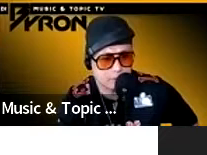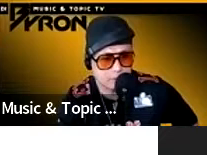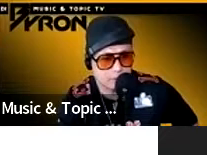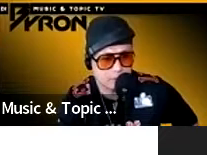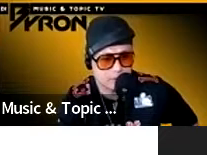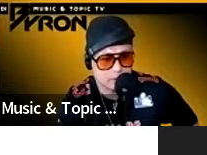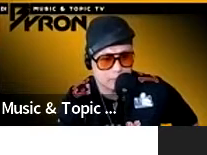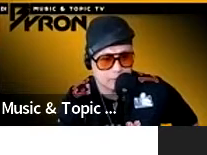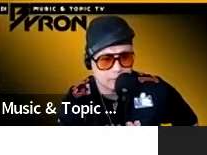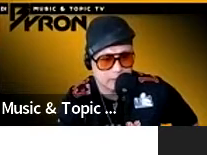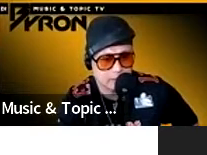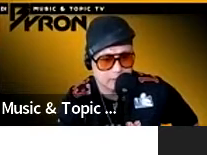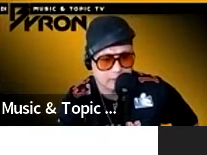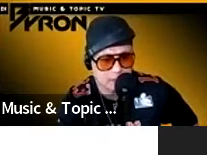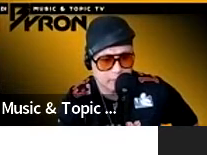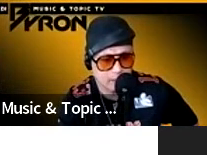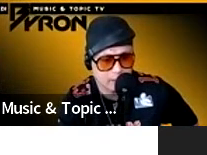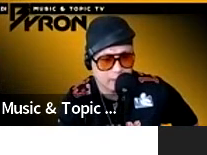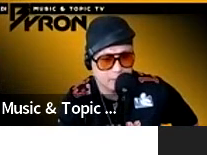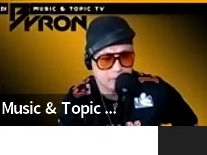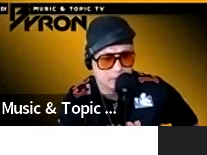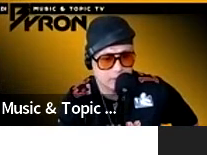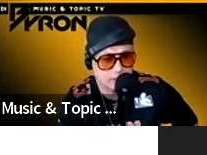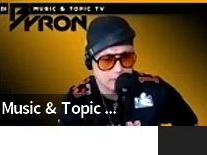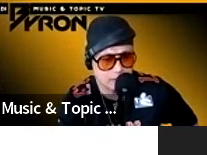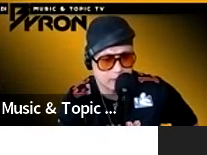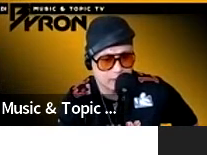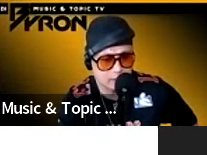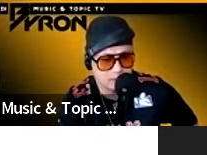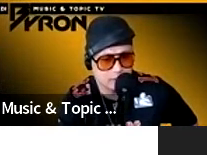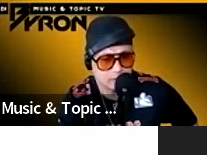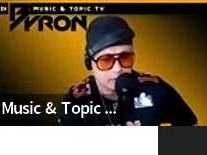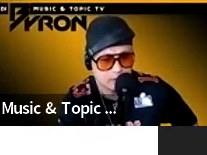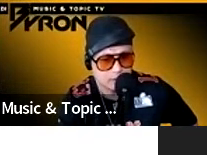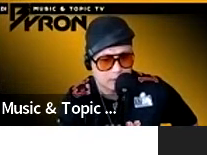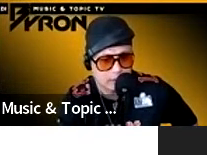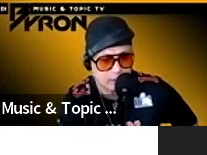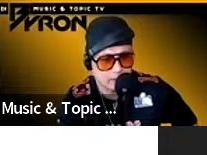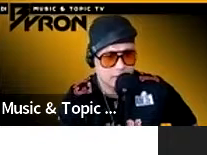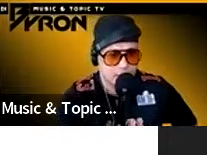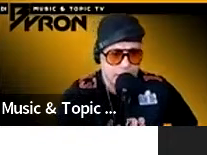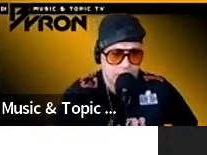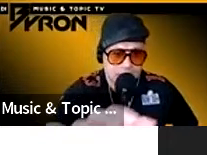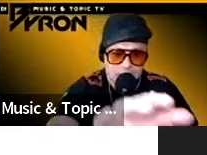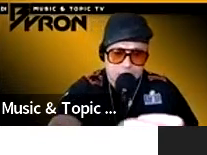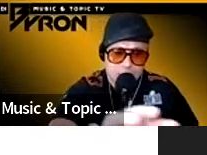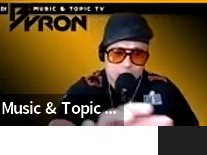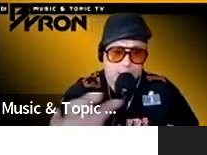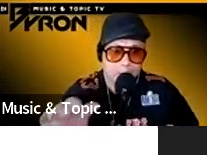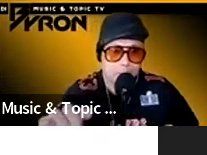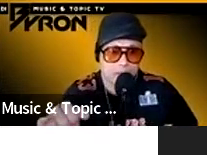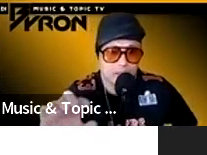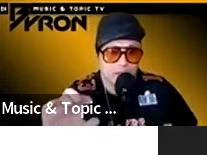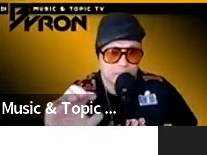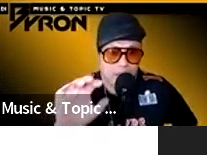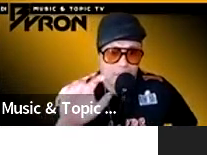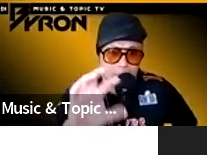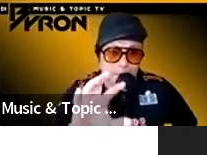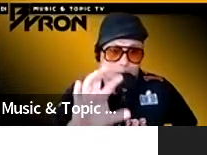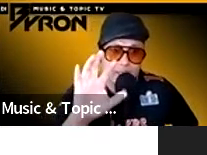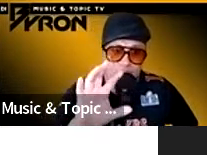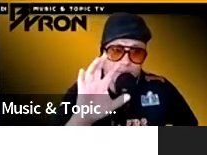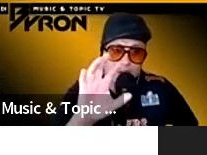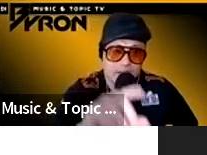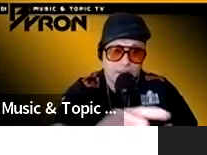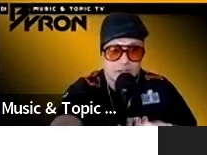Mr. Poy. Ayan sila Mark Ramos. Andyan ako. Ayan ako. Ayan. Nandyan din si Tol Top One. Marami